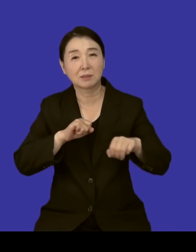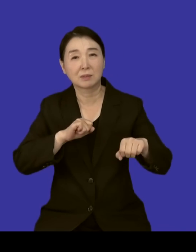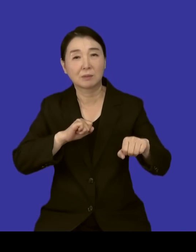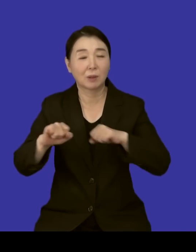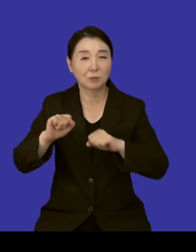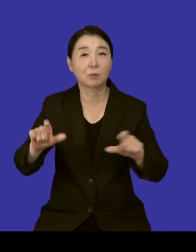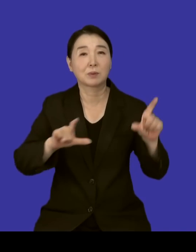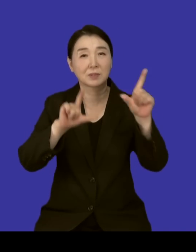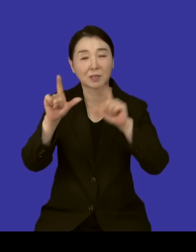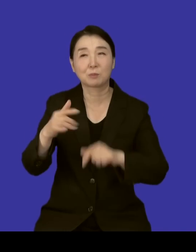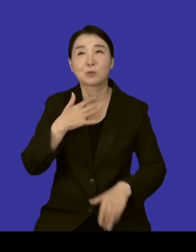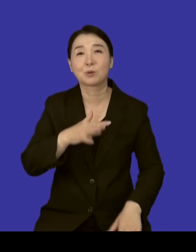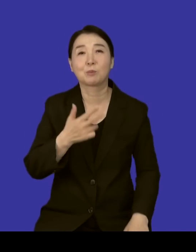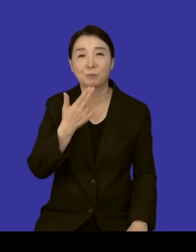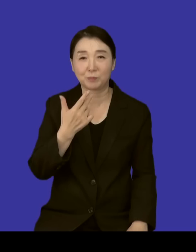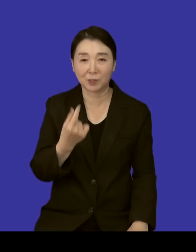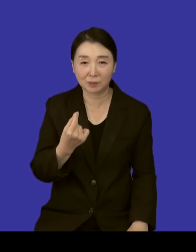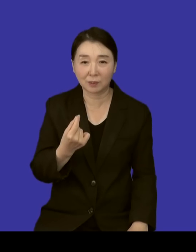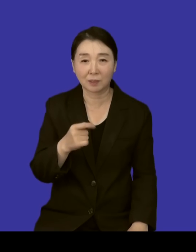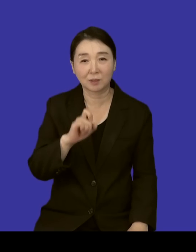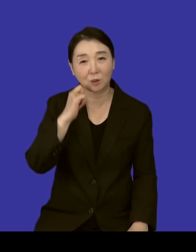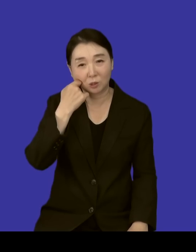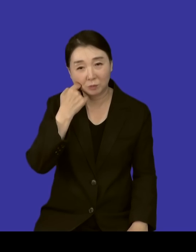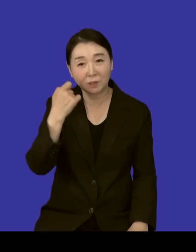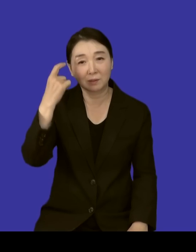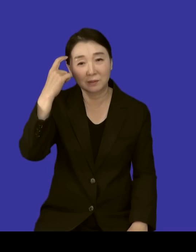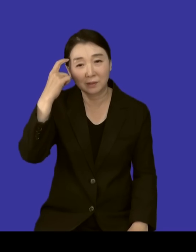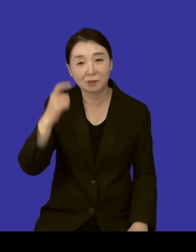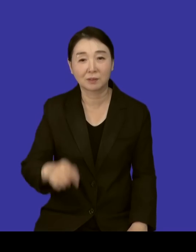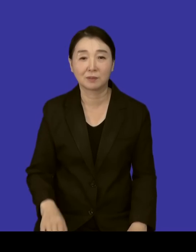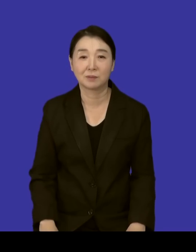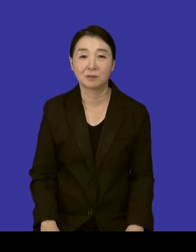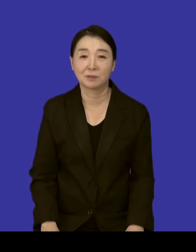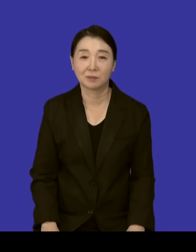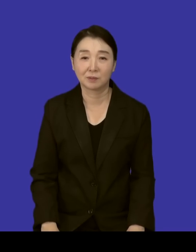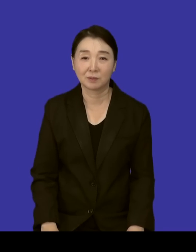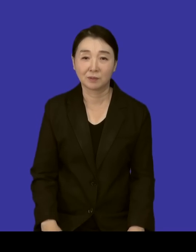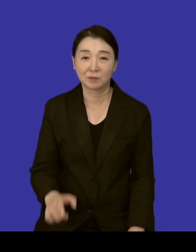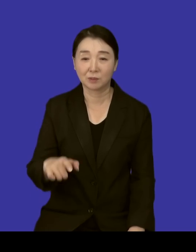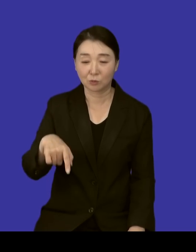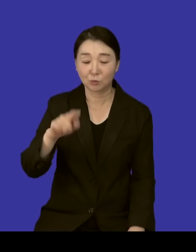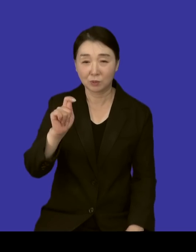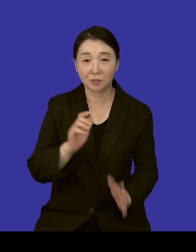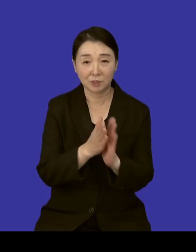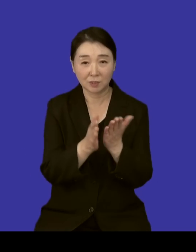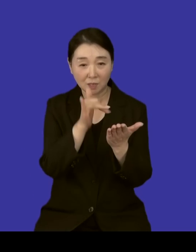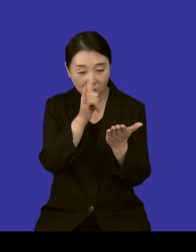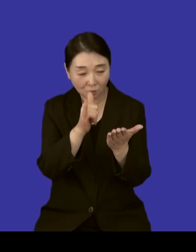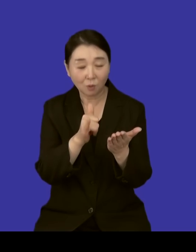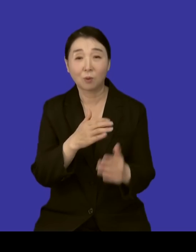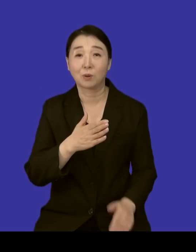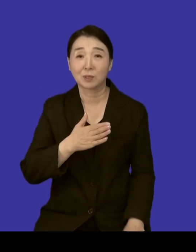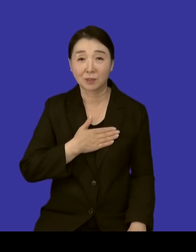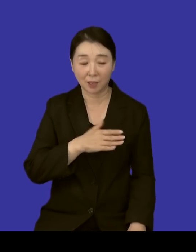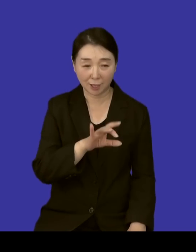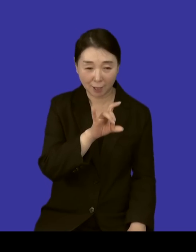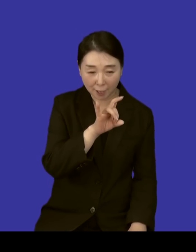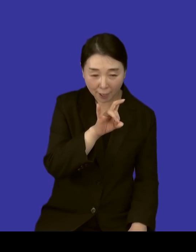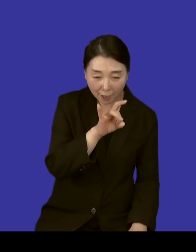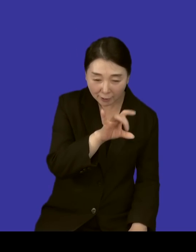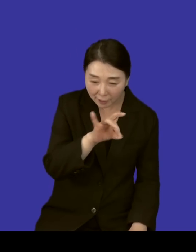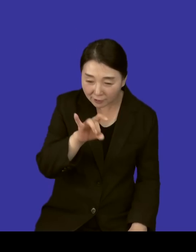맞아. 나도 옛날에 그랬어요. 네, 근데 그게 되게 어렵다고 생각을 했었는데 이 큐티 책이 있으면 제가 진짜 하나부터